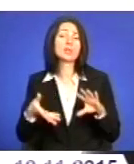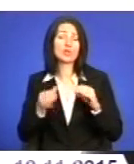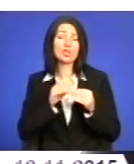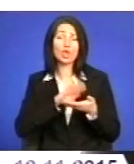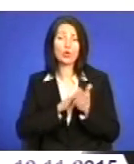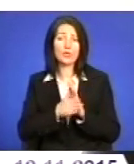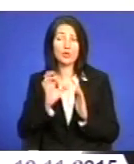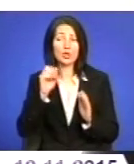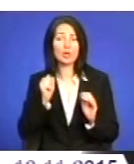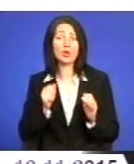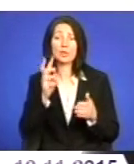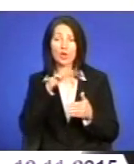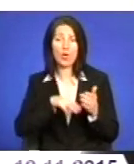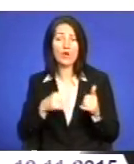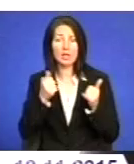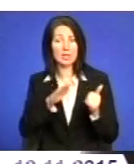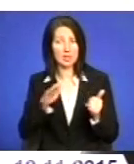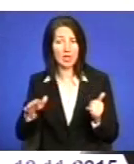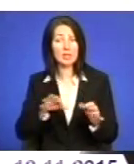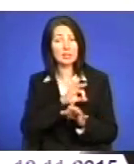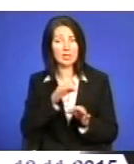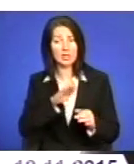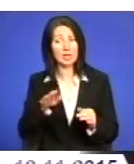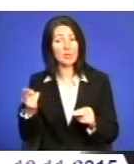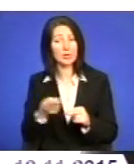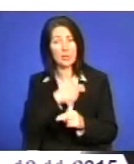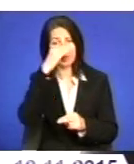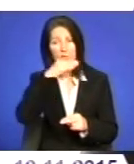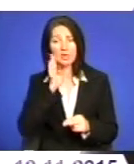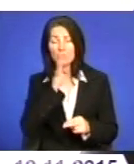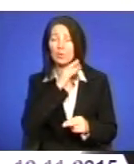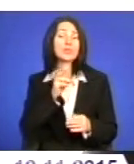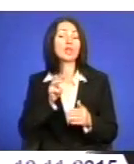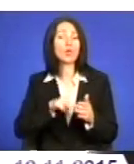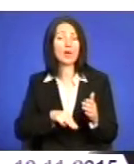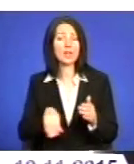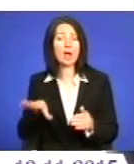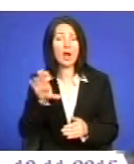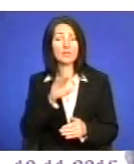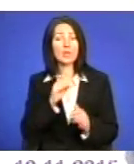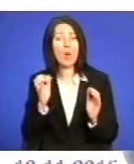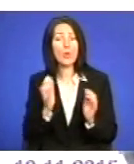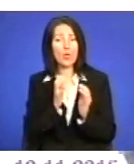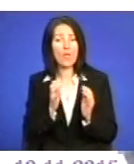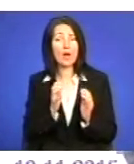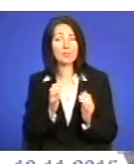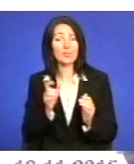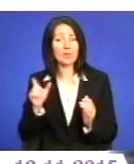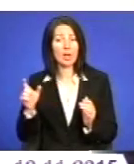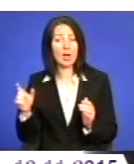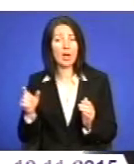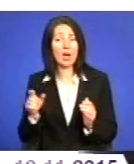соціального страхування для дітей-сиріт, дітей, позбавлених батьківського піклування. Всім опікунам, піклювальникам,